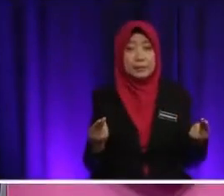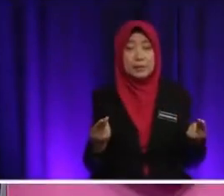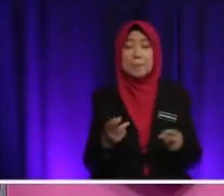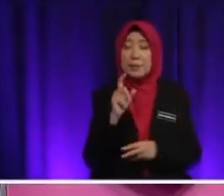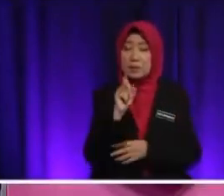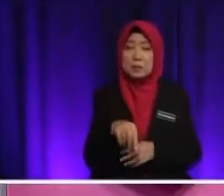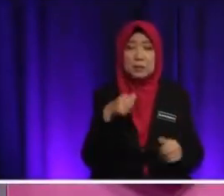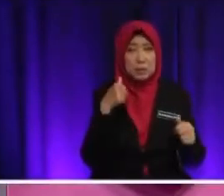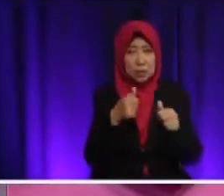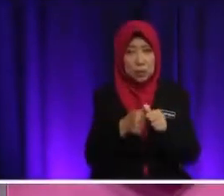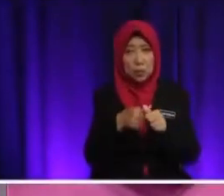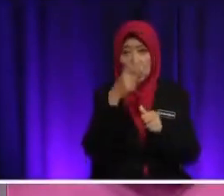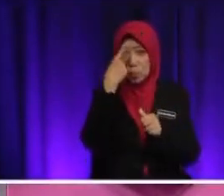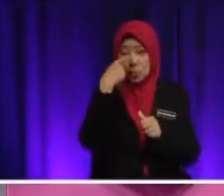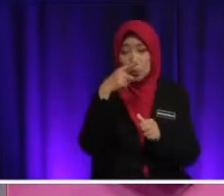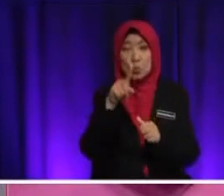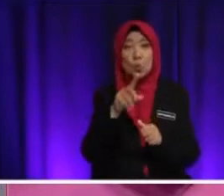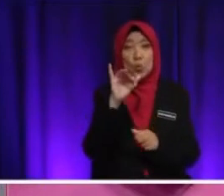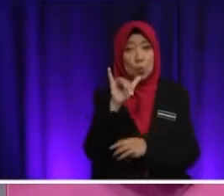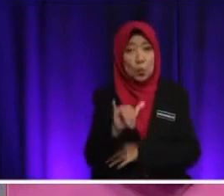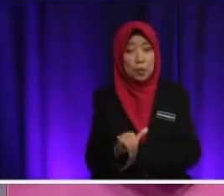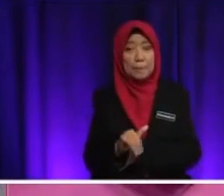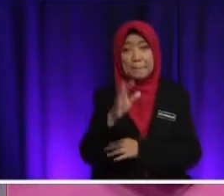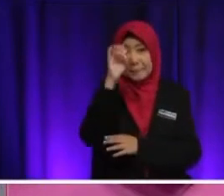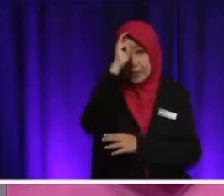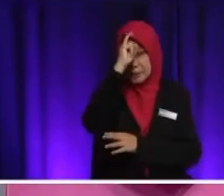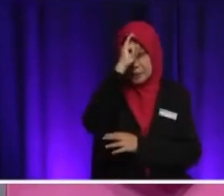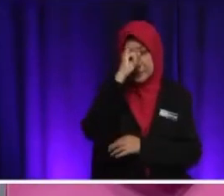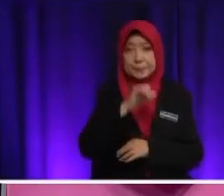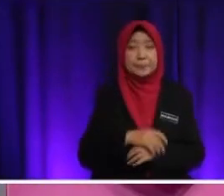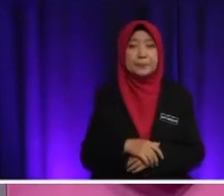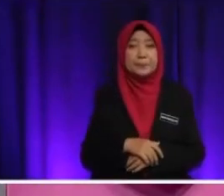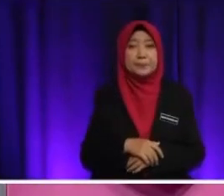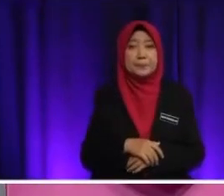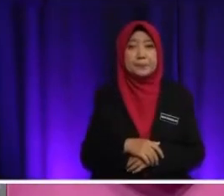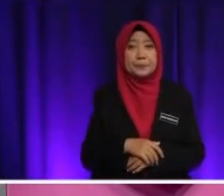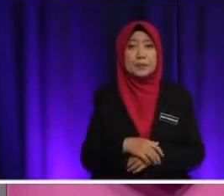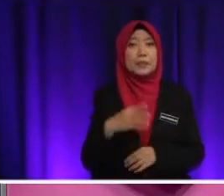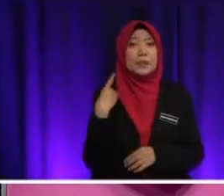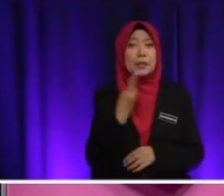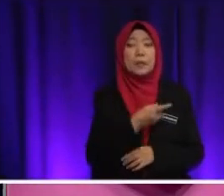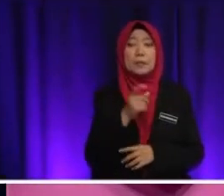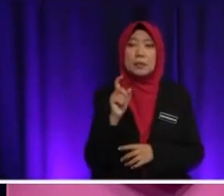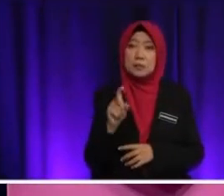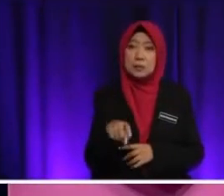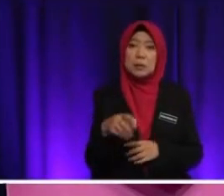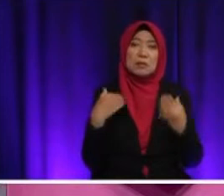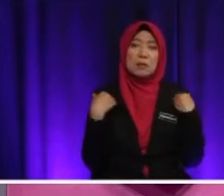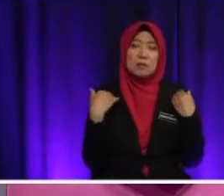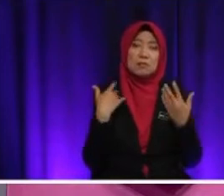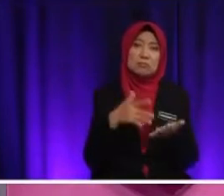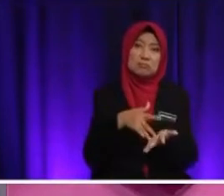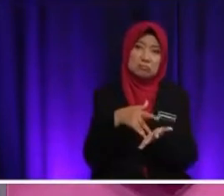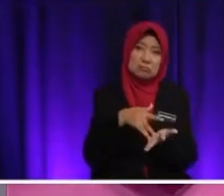arah kebenaran bagi orang beriman dan juga bertakwa. Okay? Yang kelima, kita hendaklah menjauhi sikap lemah dan mudah berputus